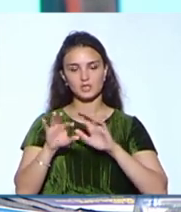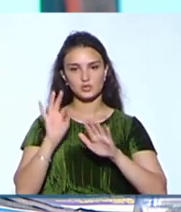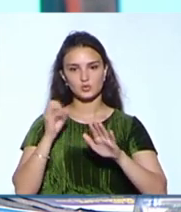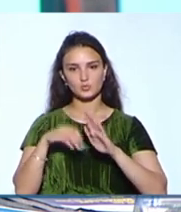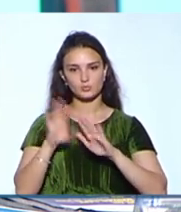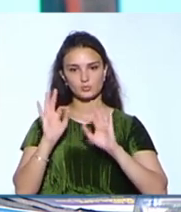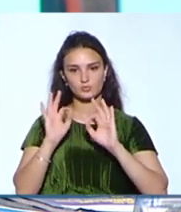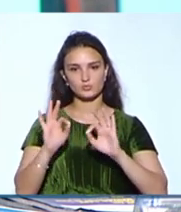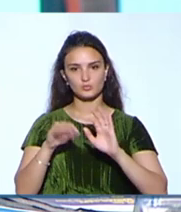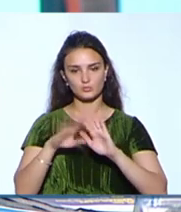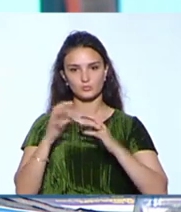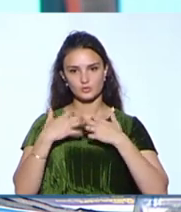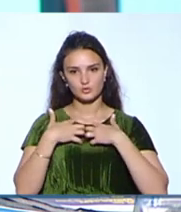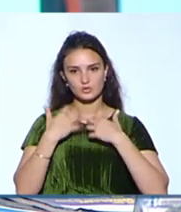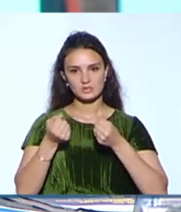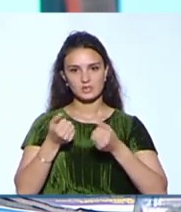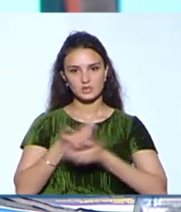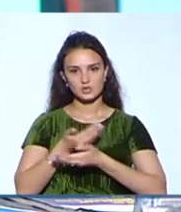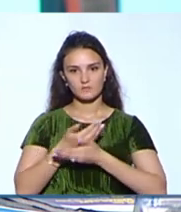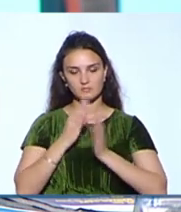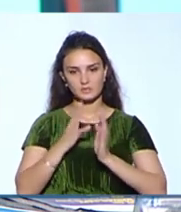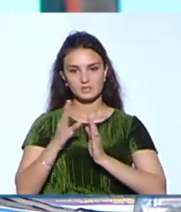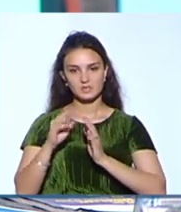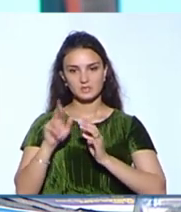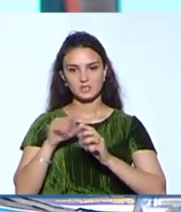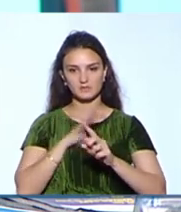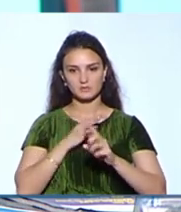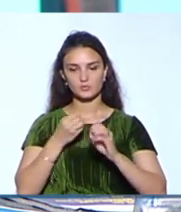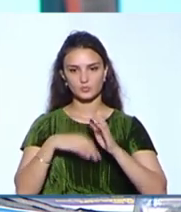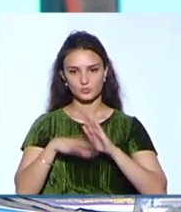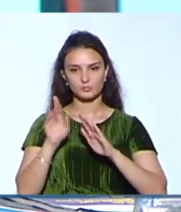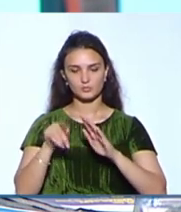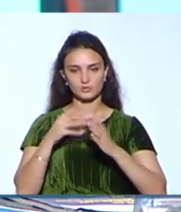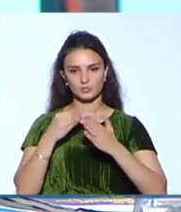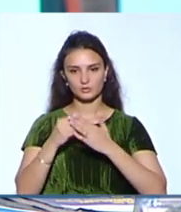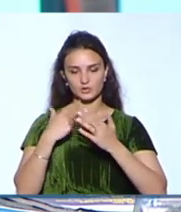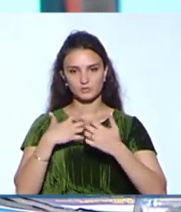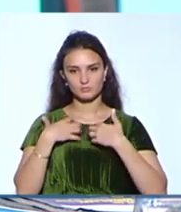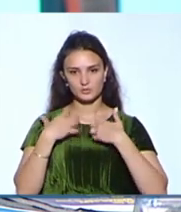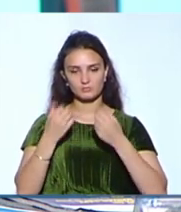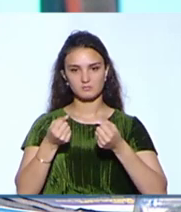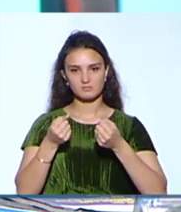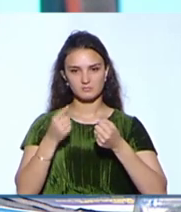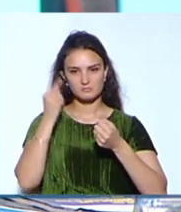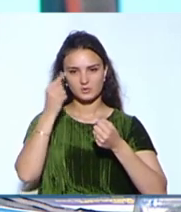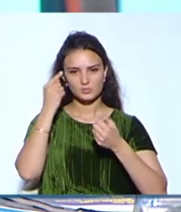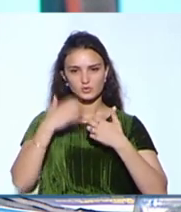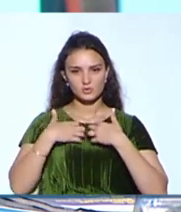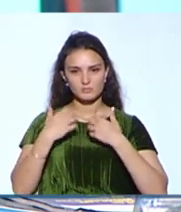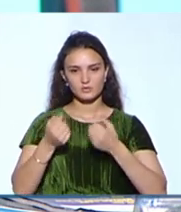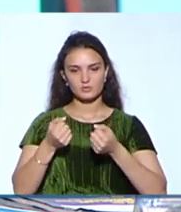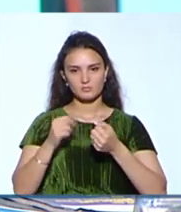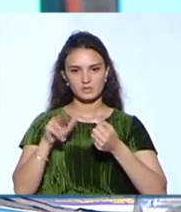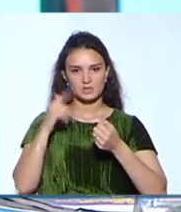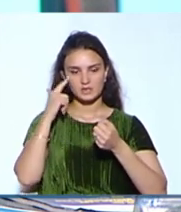უფრო სწორი, უფრო ჯანსაღი ცხოვრების წესი და იყვნენ უფრო დამზოგველები საკუთარი ჯანმრთელობის მიმართ. ფსიქიკური ჯანმრთელობა